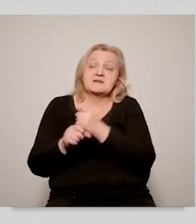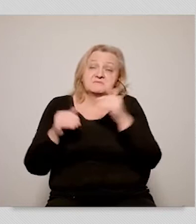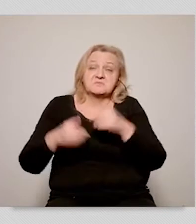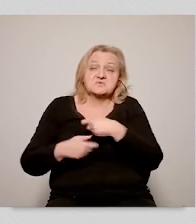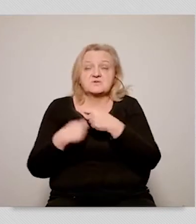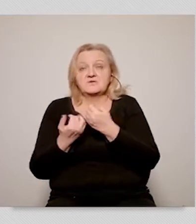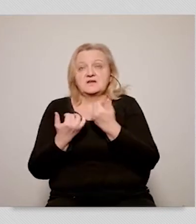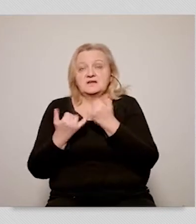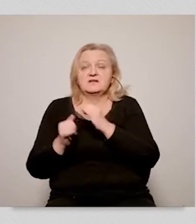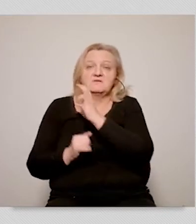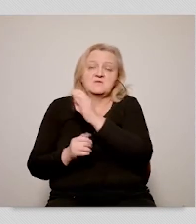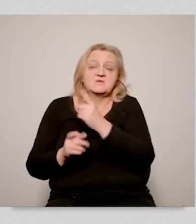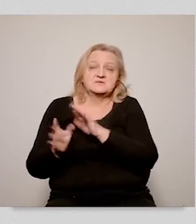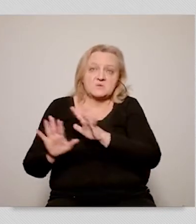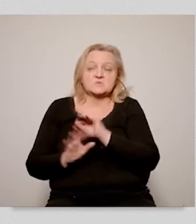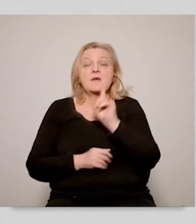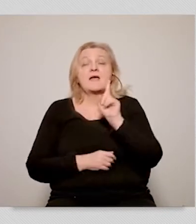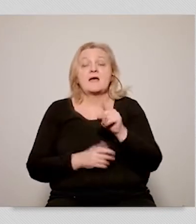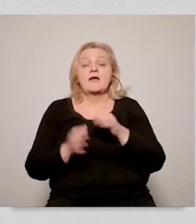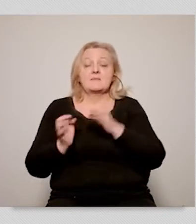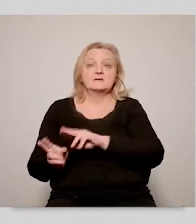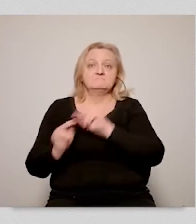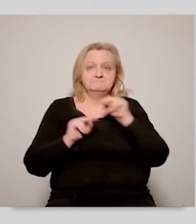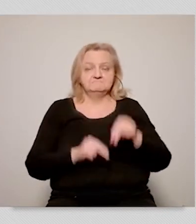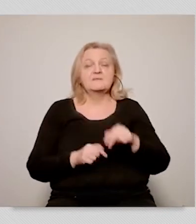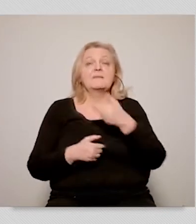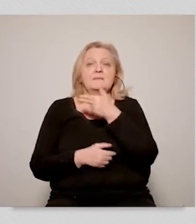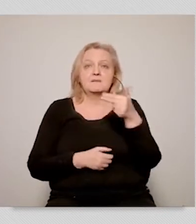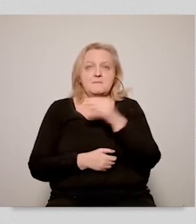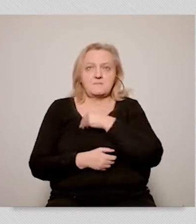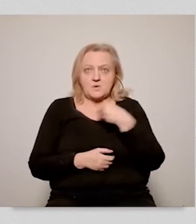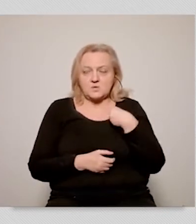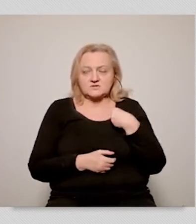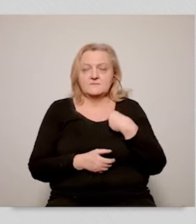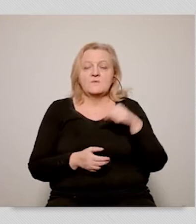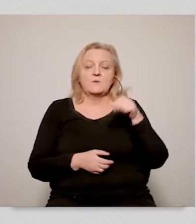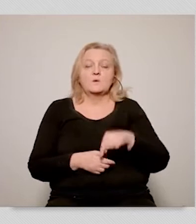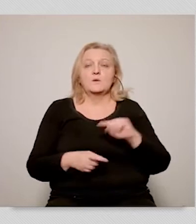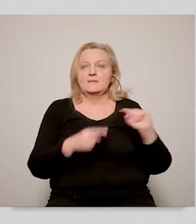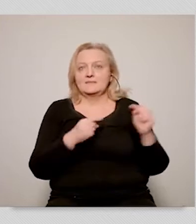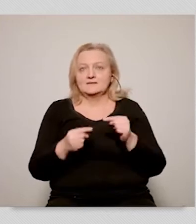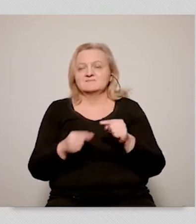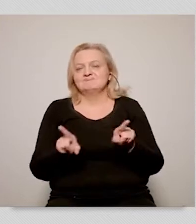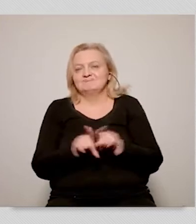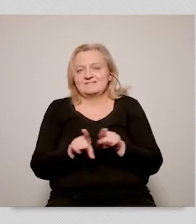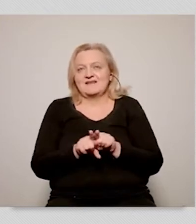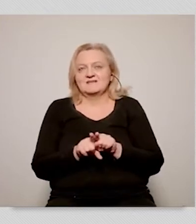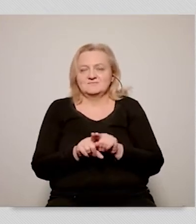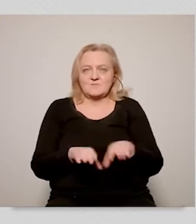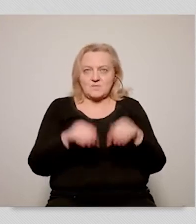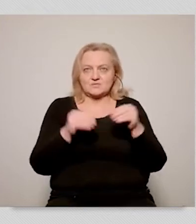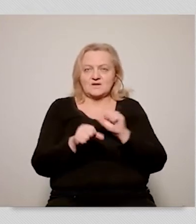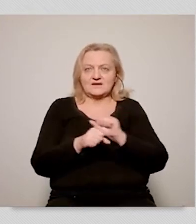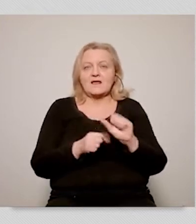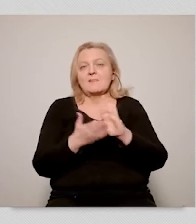po swojemu. I teraz, przechodząc do Polski, u nas ta dyskusja też się jakby rozpoczyna,